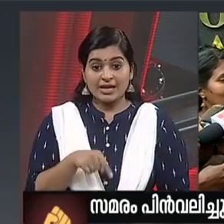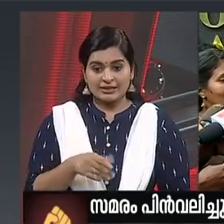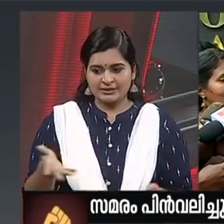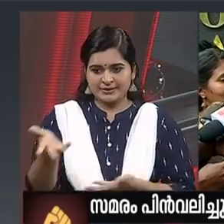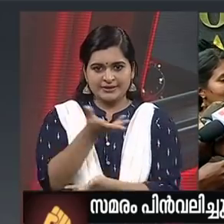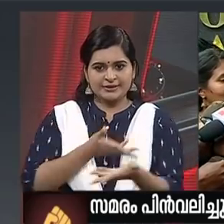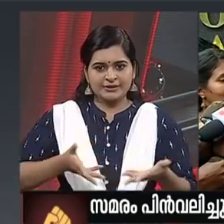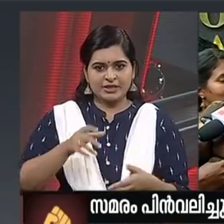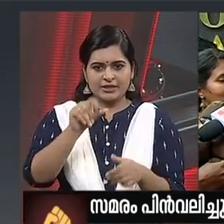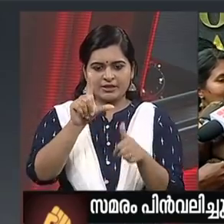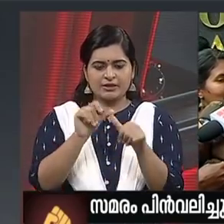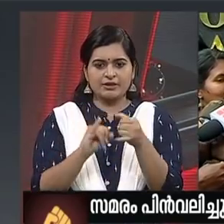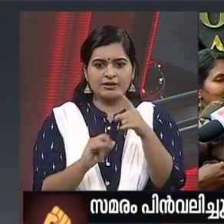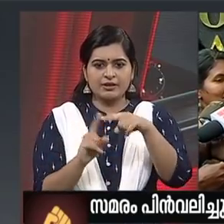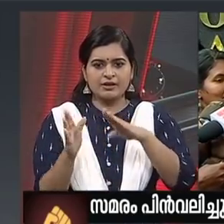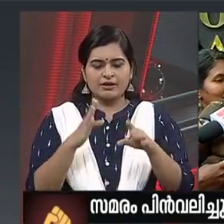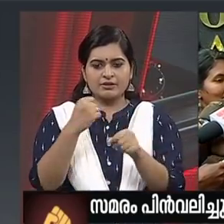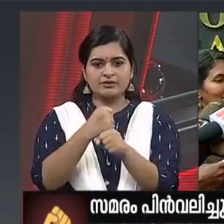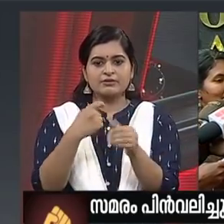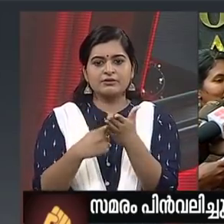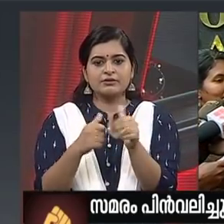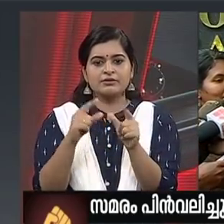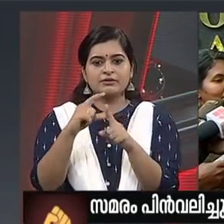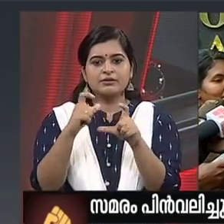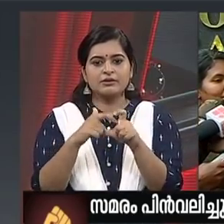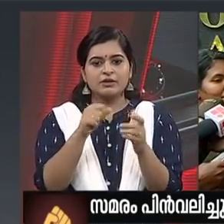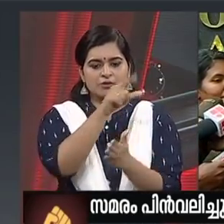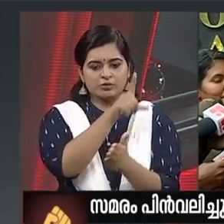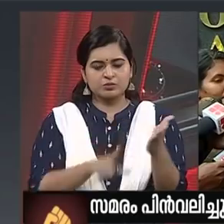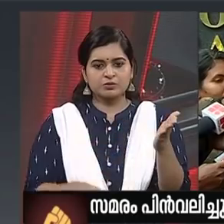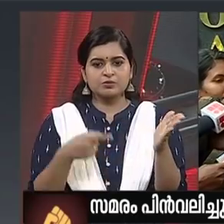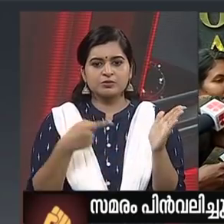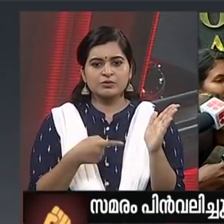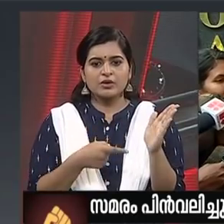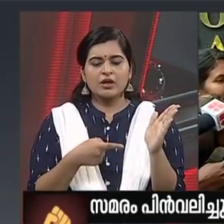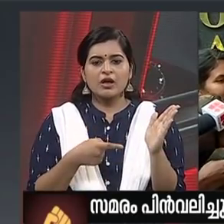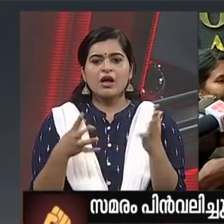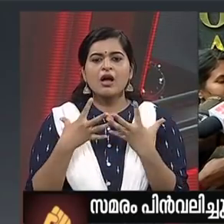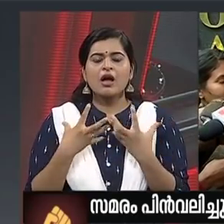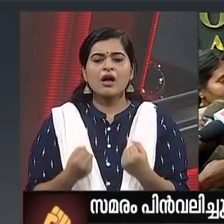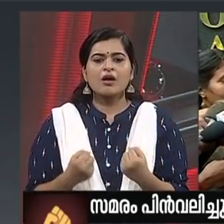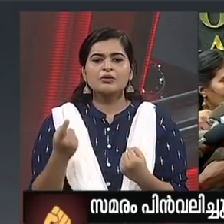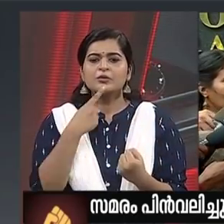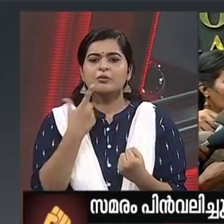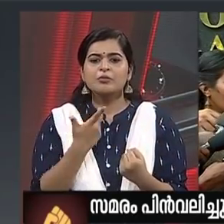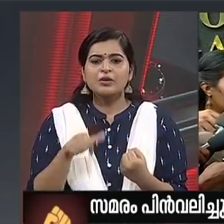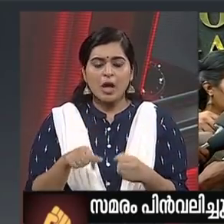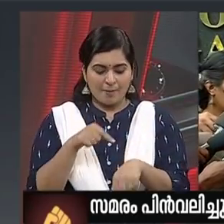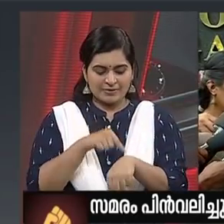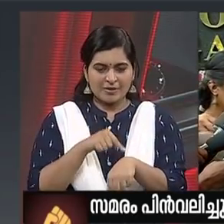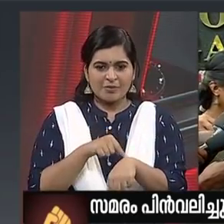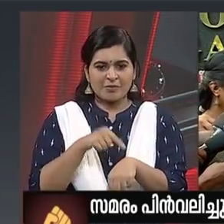റാങ്ക് ലിസ്റ്റിന്റെ ഒരു പ്രധാന ആവശ്യമായിരുന്ന ലാസ്റ്റ് ഗ്രേഡ് സർവൻസിന്റെ ജോലി സമയം